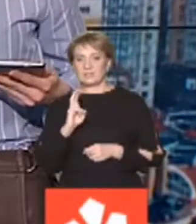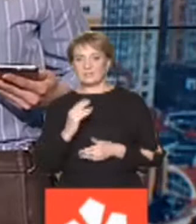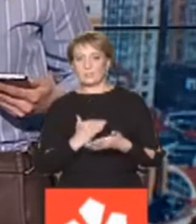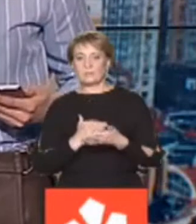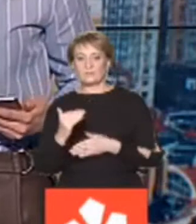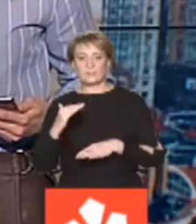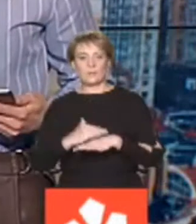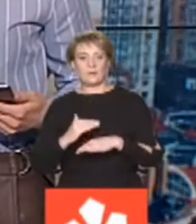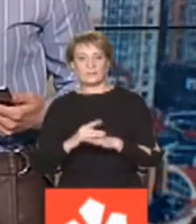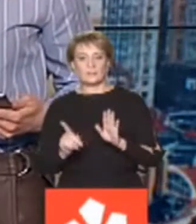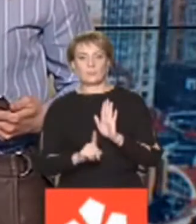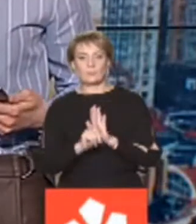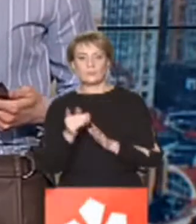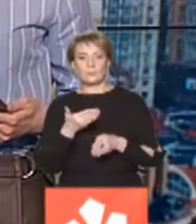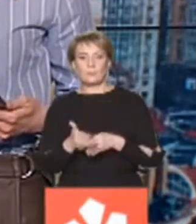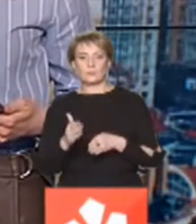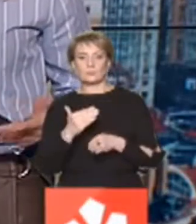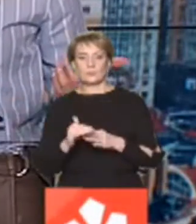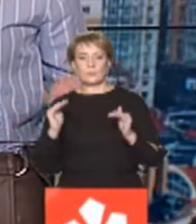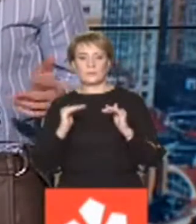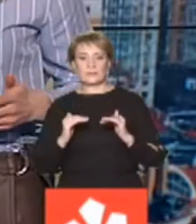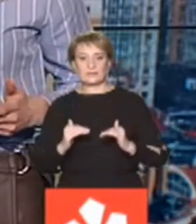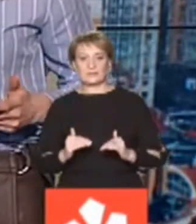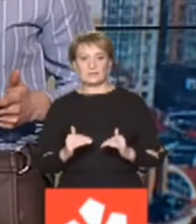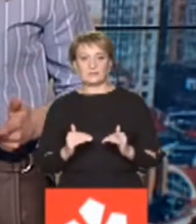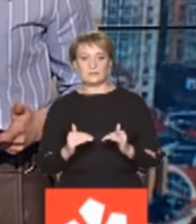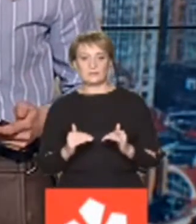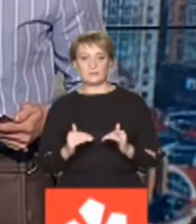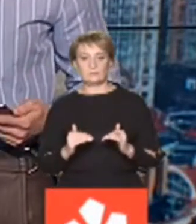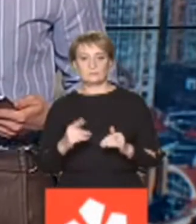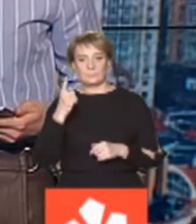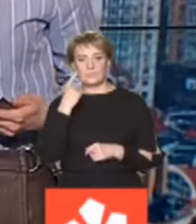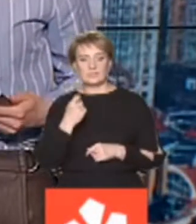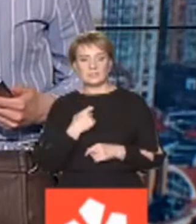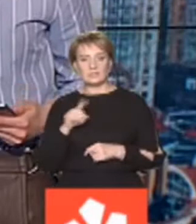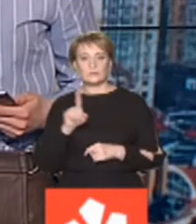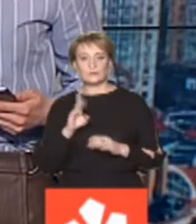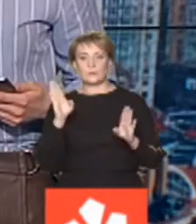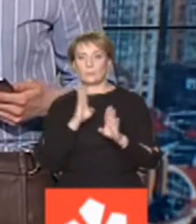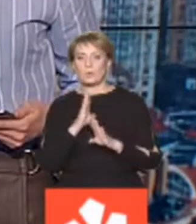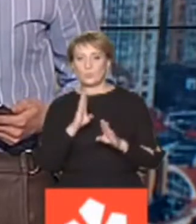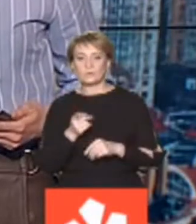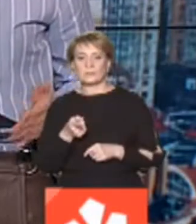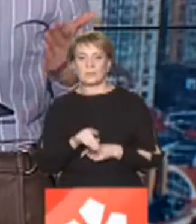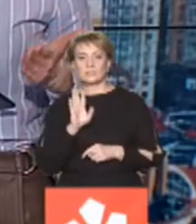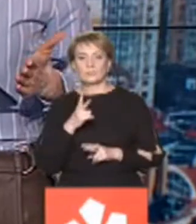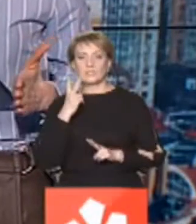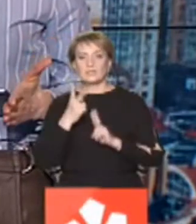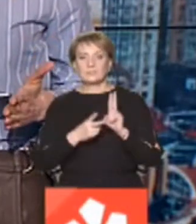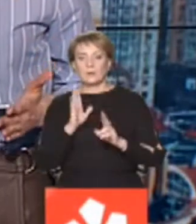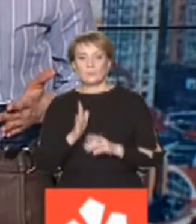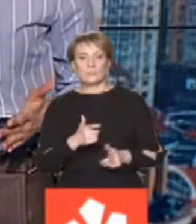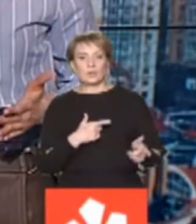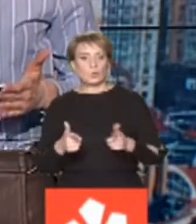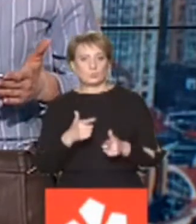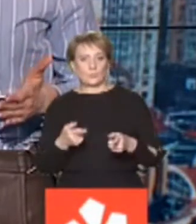вже ввечері він почне поступово знижуватися, сигналізуючи нам про те, що і погода також буде змінюватися. Тож будьте